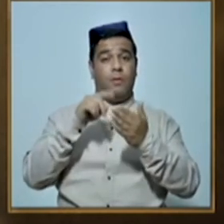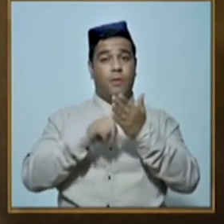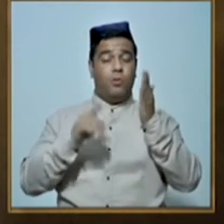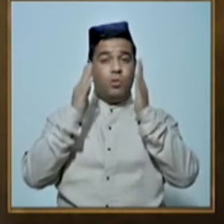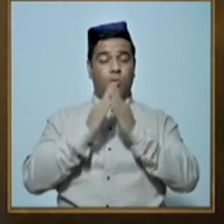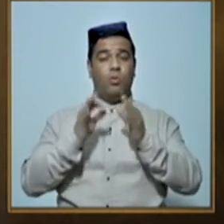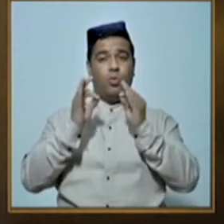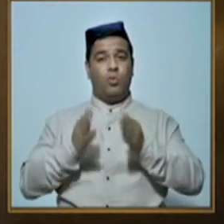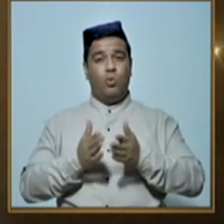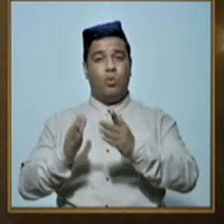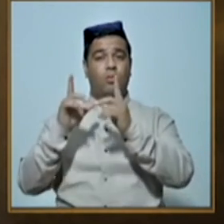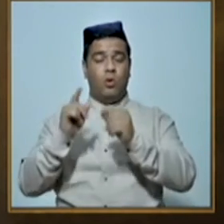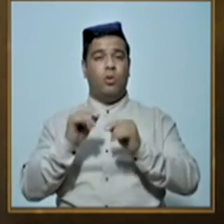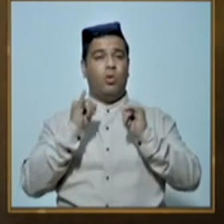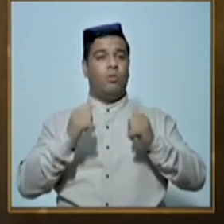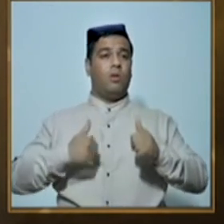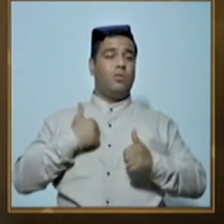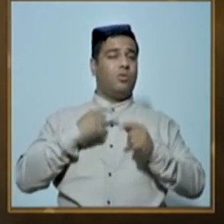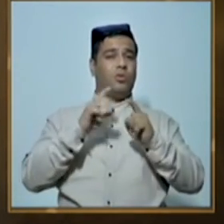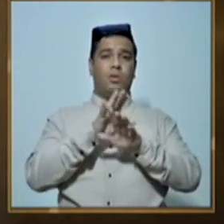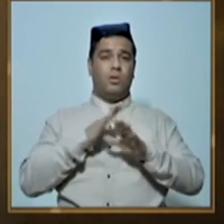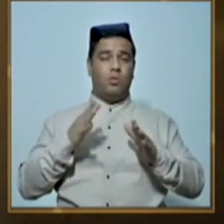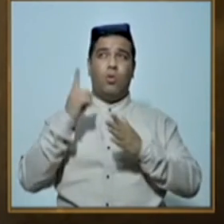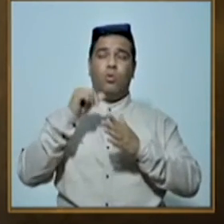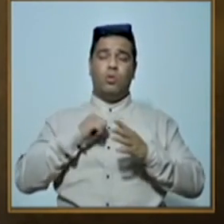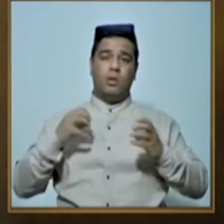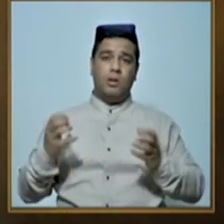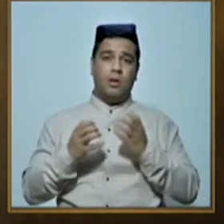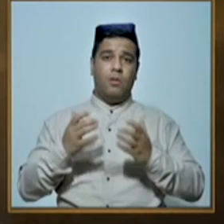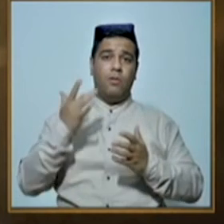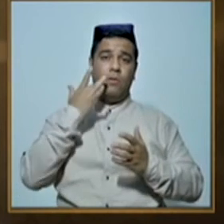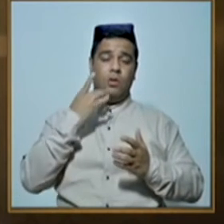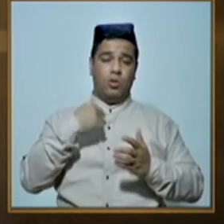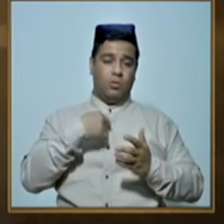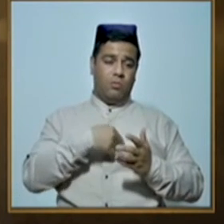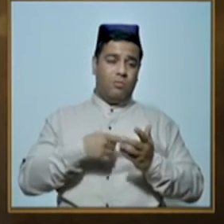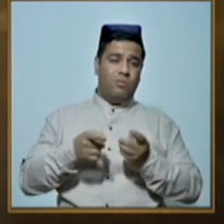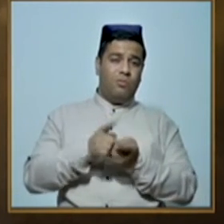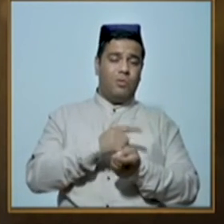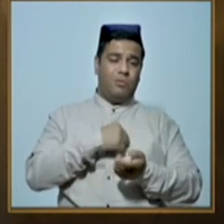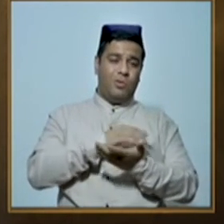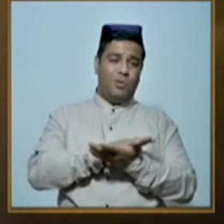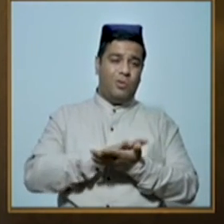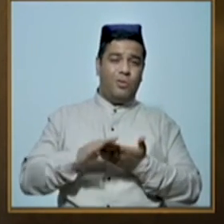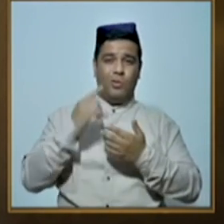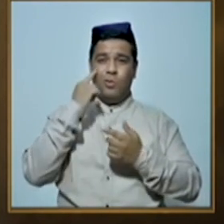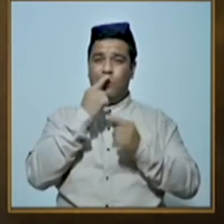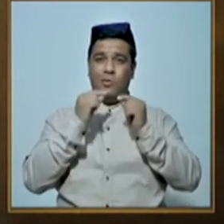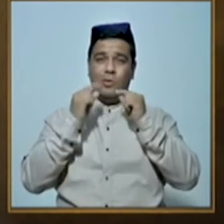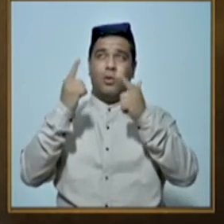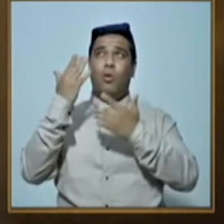barchalarimizni manmanlik kasalidan o'zi saqlasin. Bu kasalga chalingan bo'lsak, Alloh taolo o'zi bundan tezroq